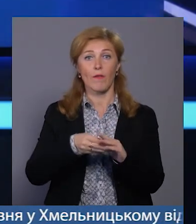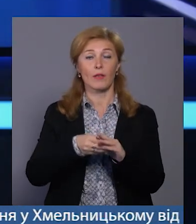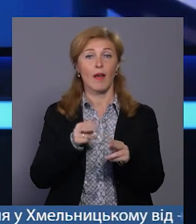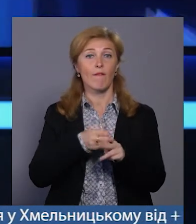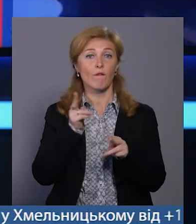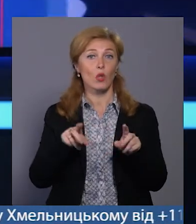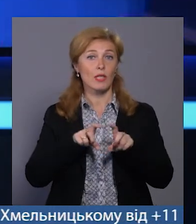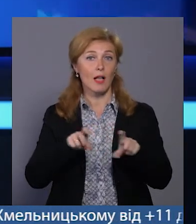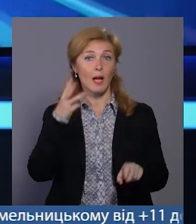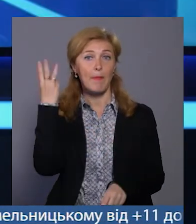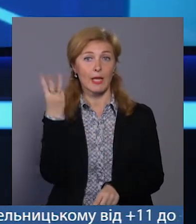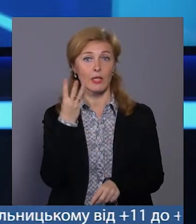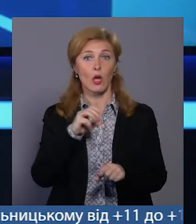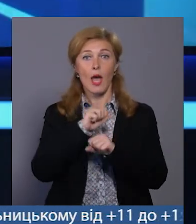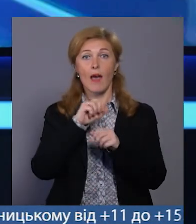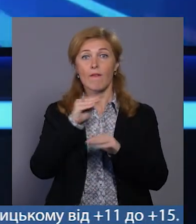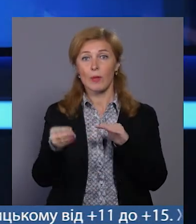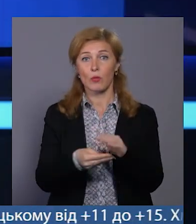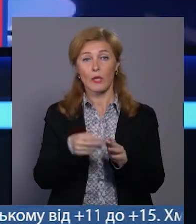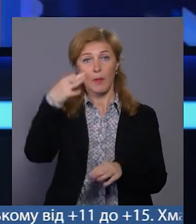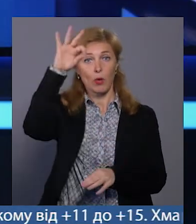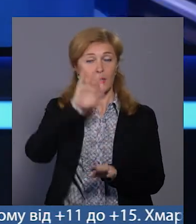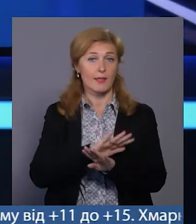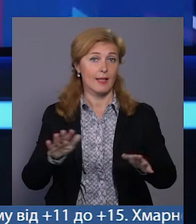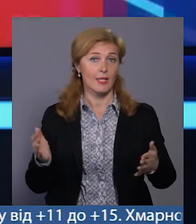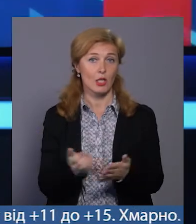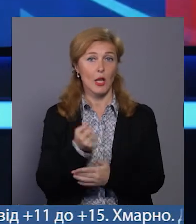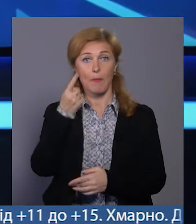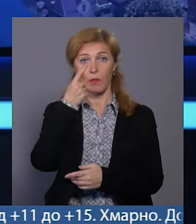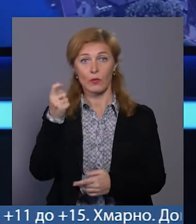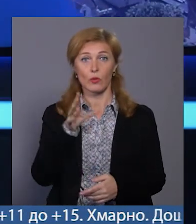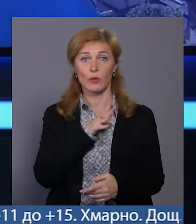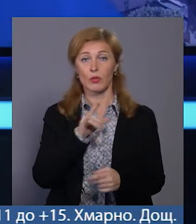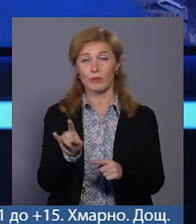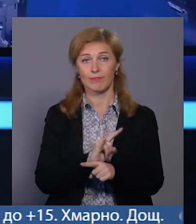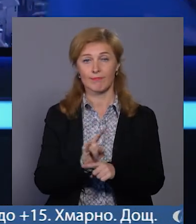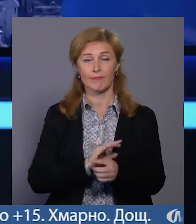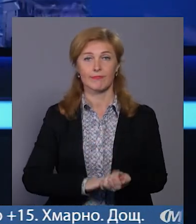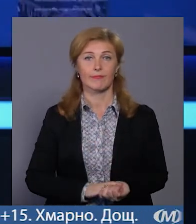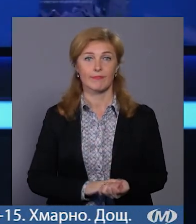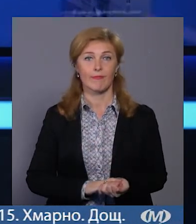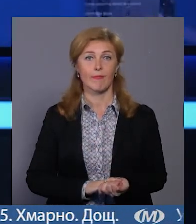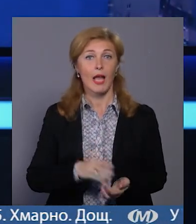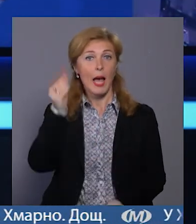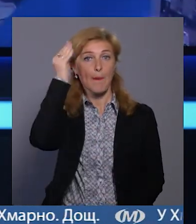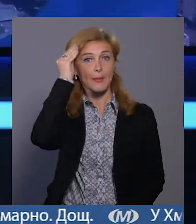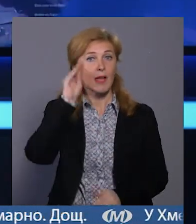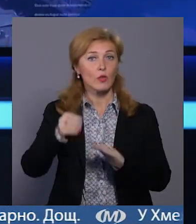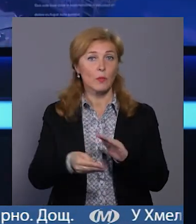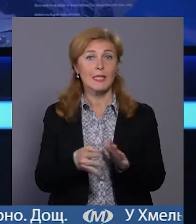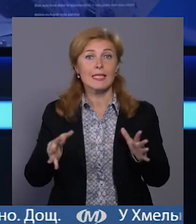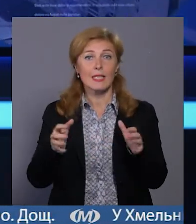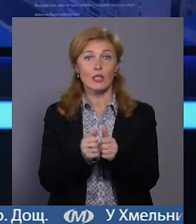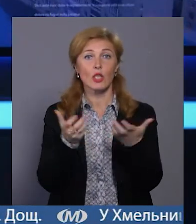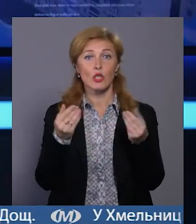Хмельницького. Вибухівки правоохоронці не знайшли, бо повідомлення виявилося неправдивим. Псевдомінера затримали ще до